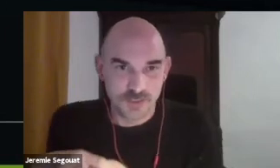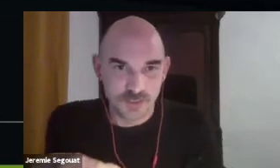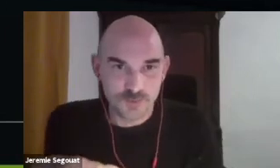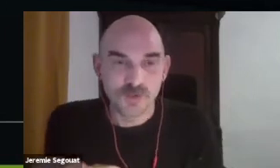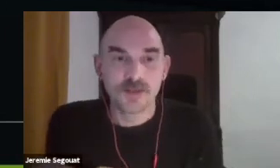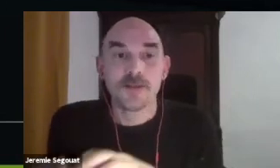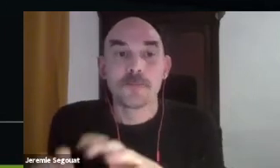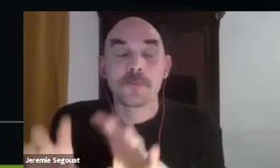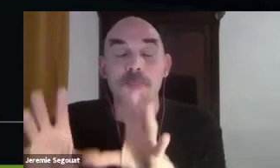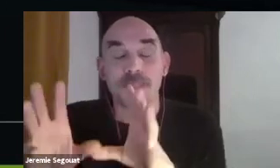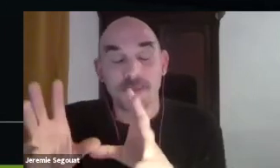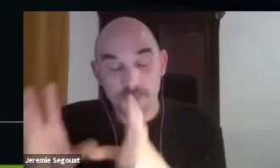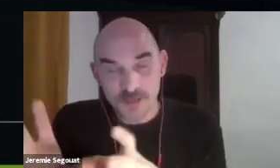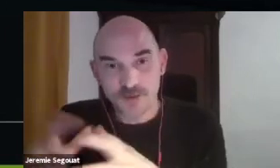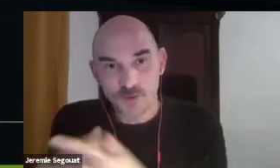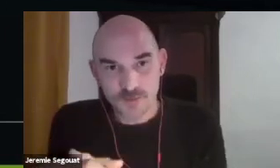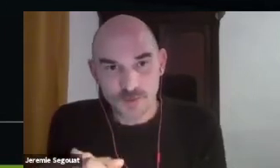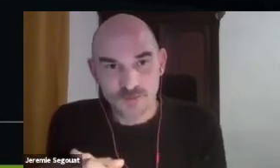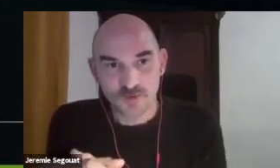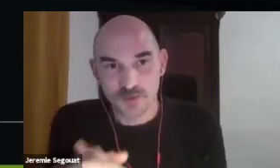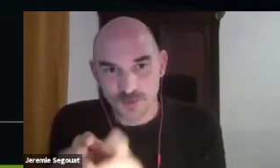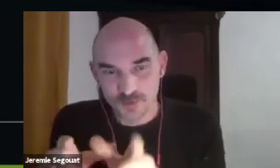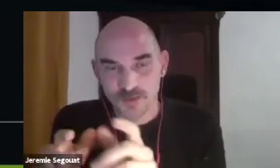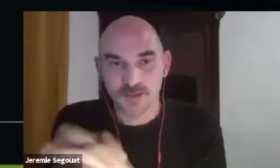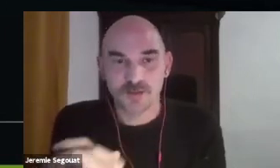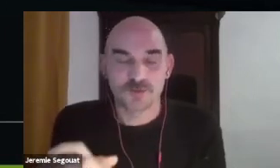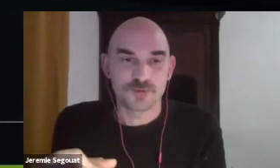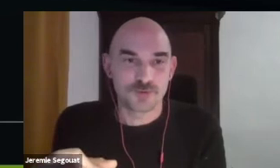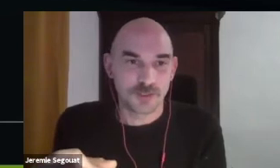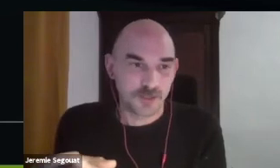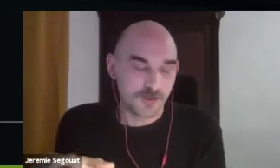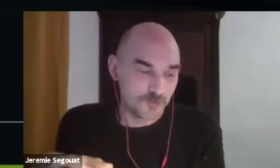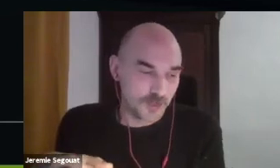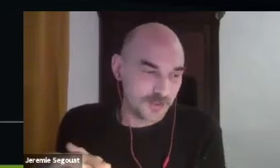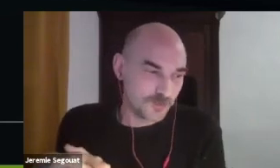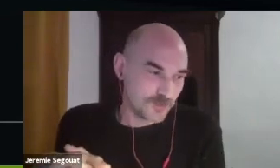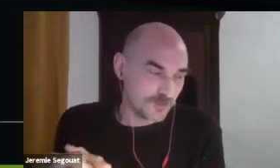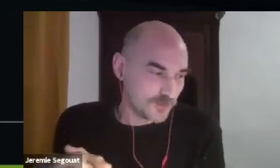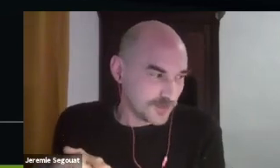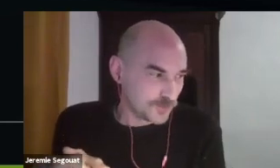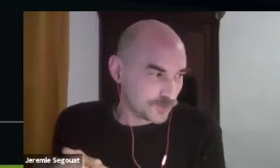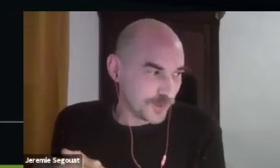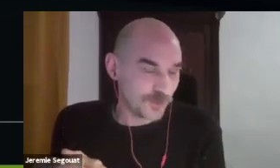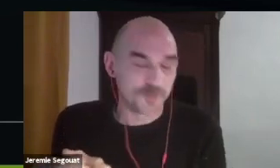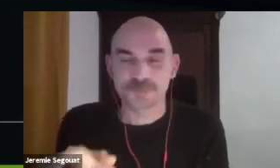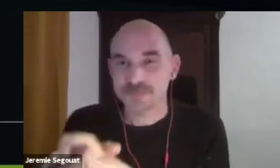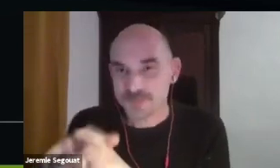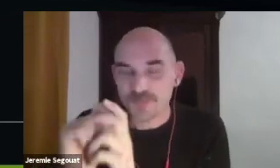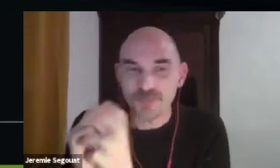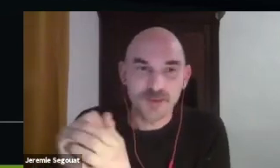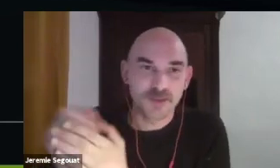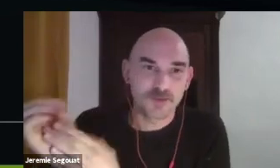espace de signation mais en les modifiant et je viendrai juste après vous parler des tours de parole